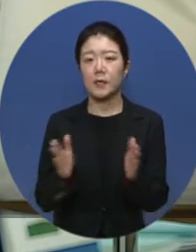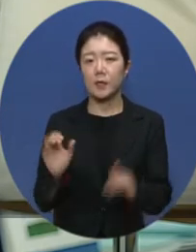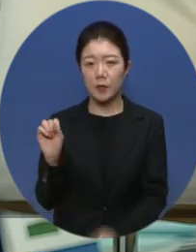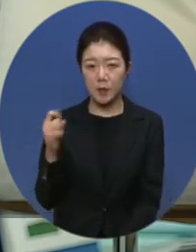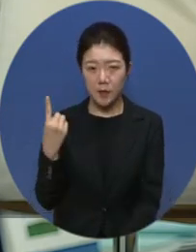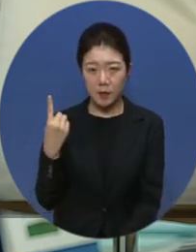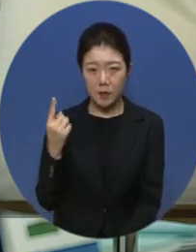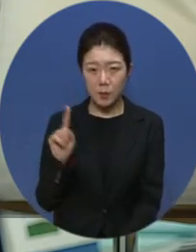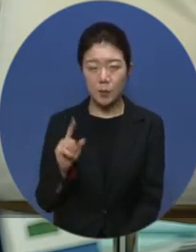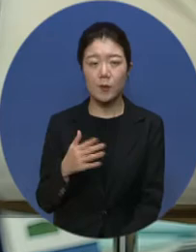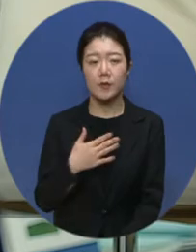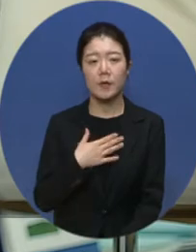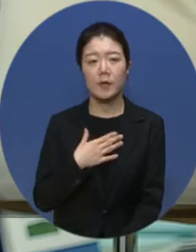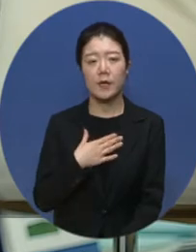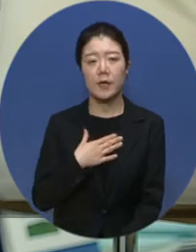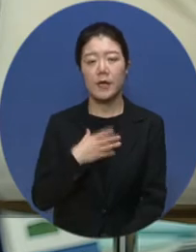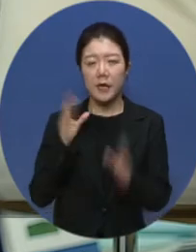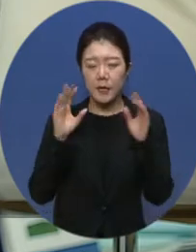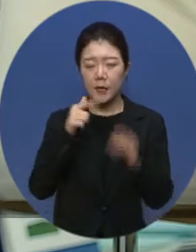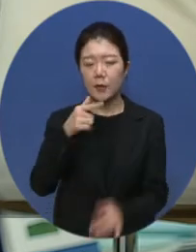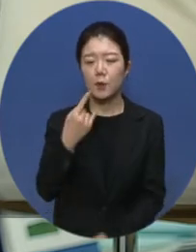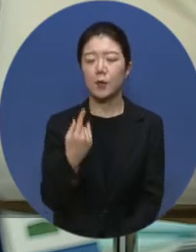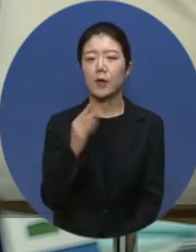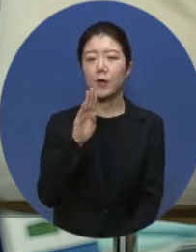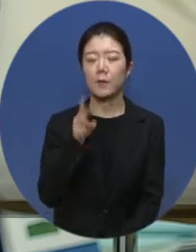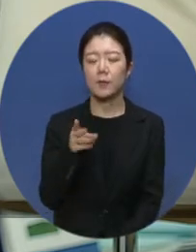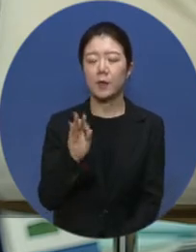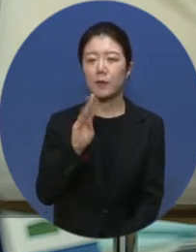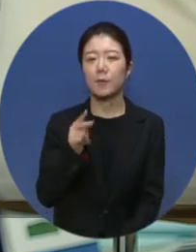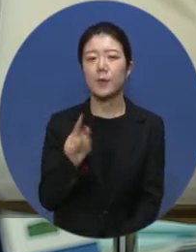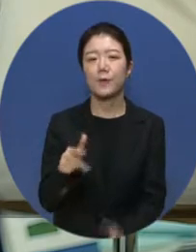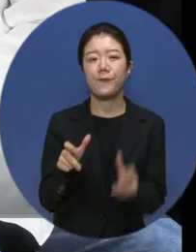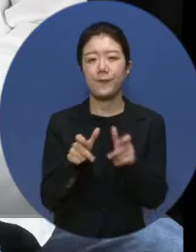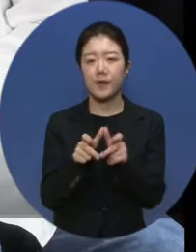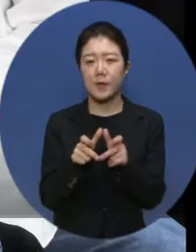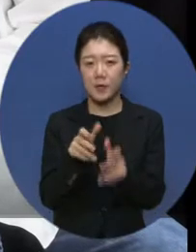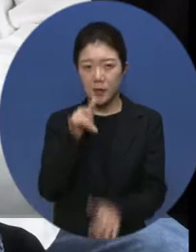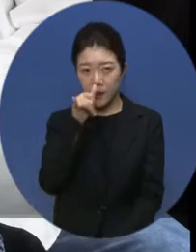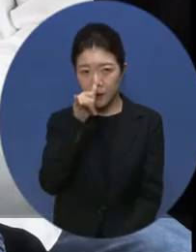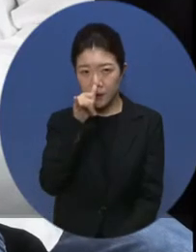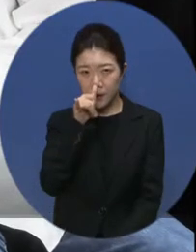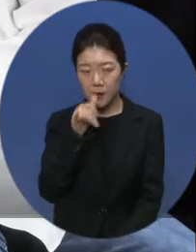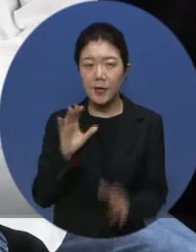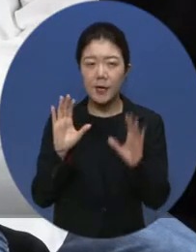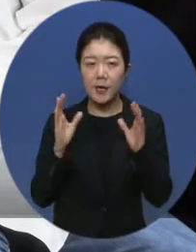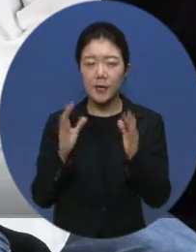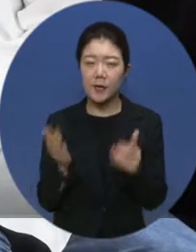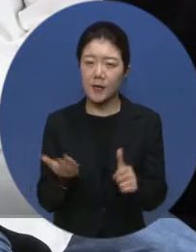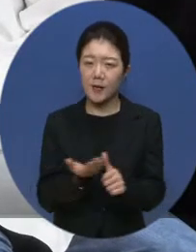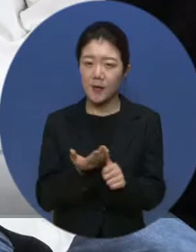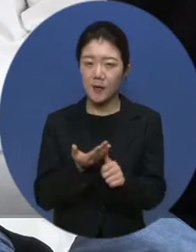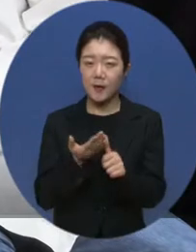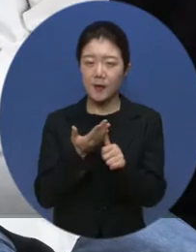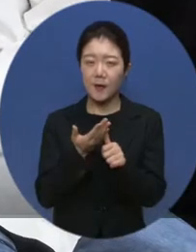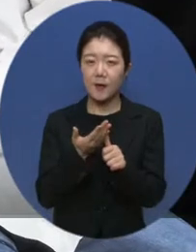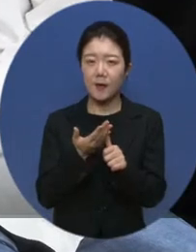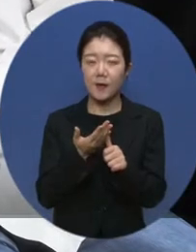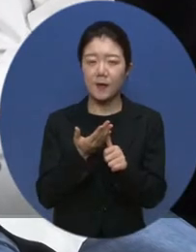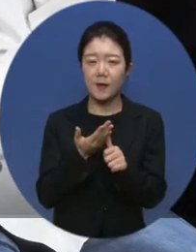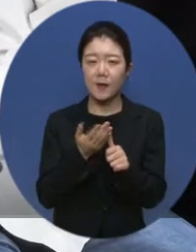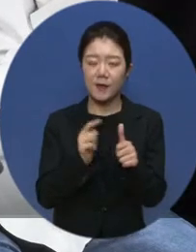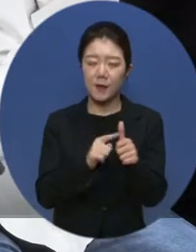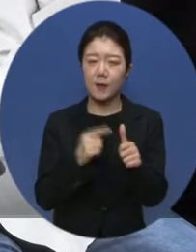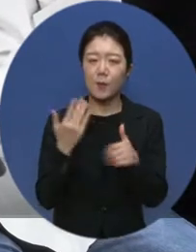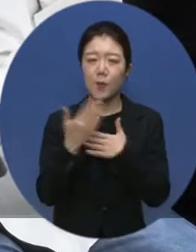계기가 저희 아이가 뇌병변 장애를 가지고 있어요. 그래서 아이를 키우면서